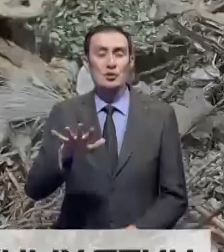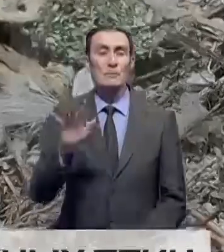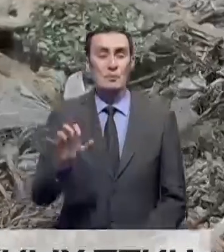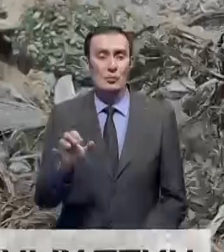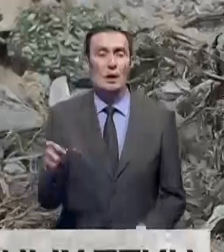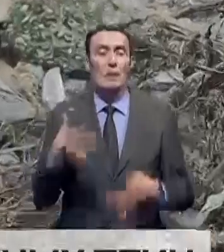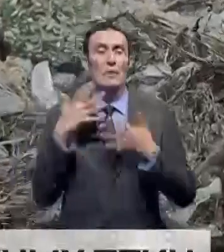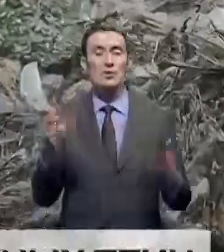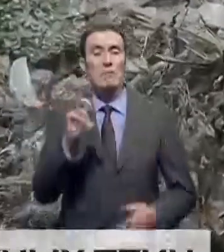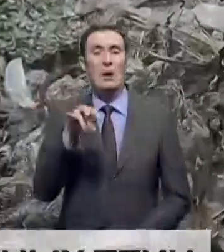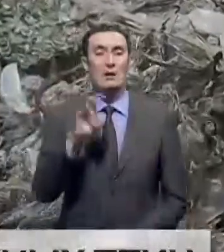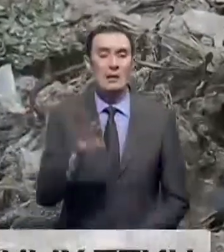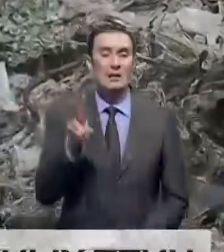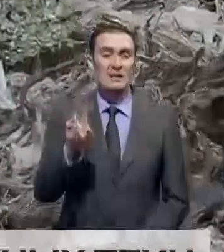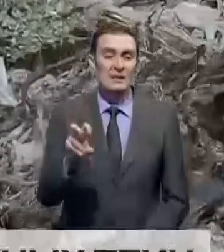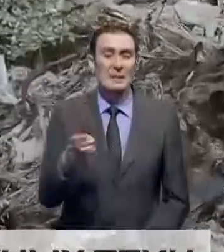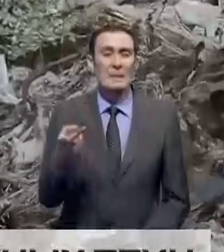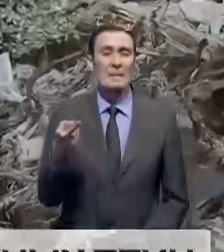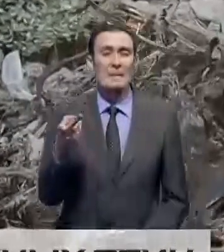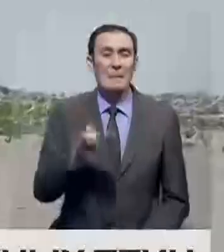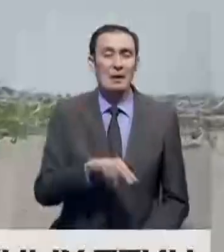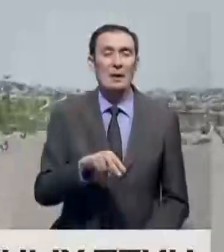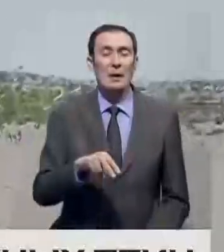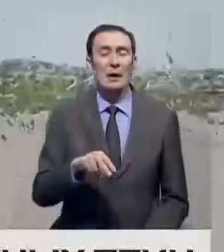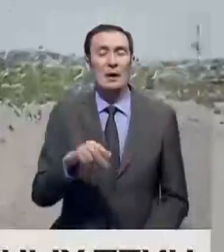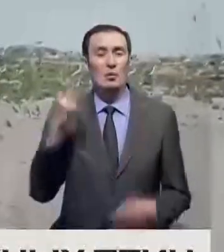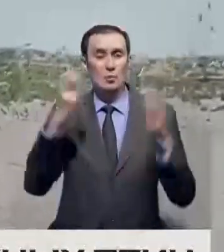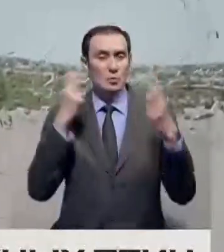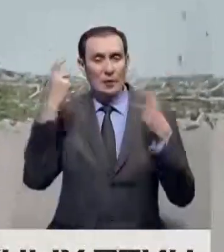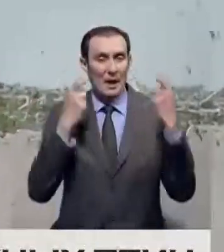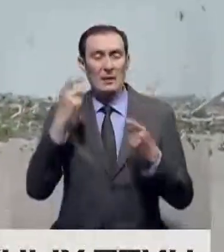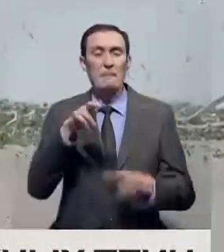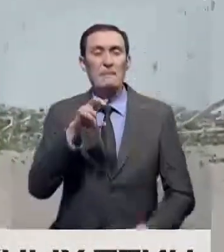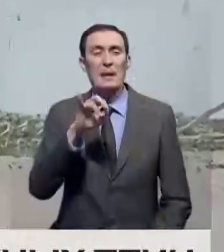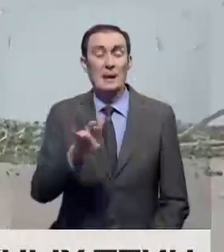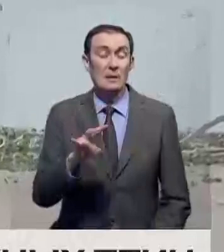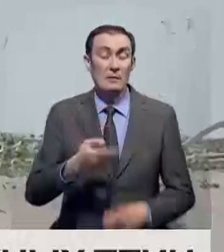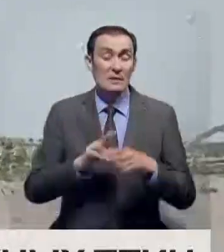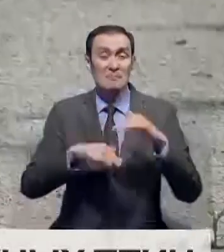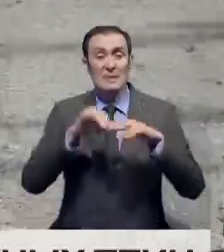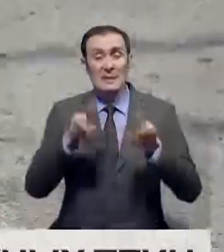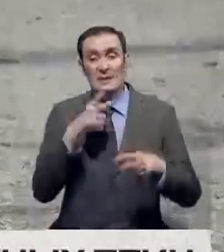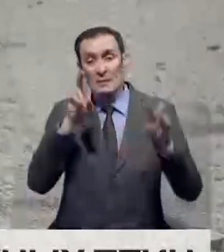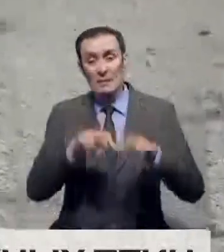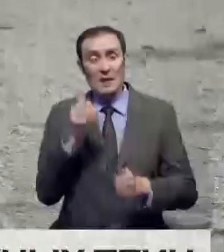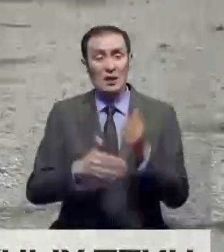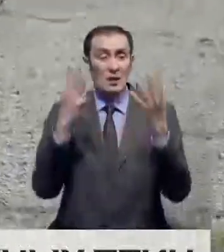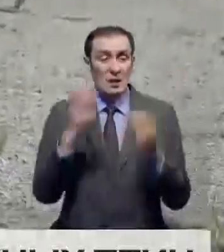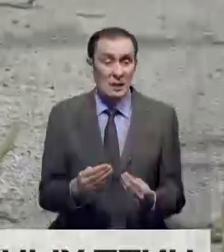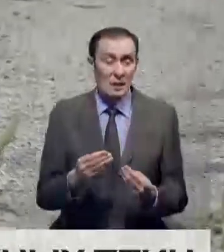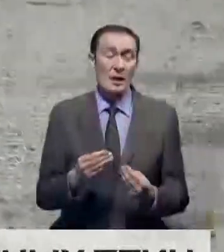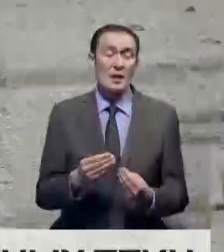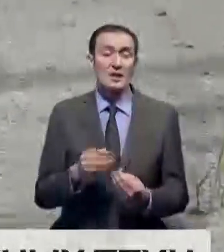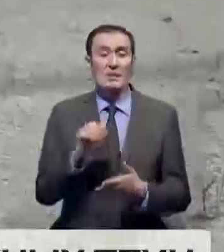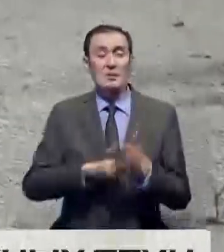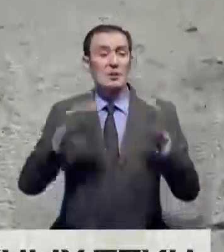пар большого баклана и 200 пар кудрявых пеликанов. Мониторинг птиц специалисты проводят еженедельно. По их словам,